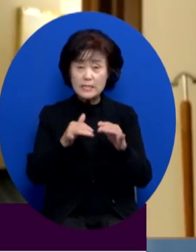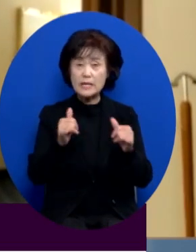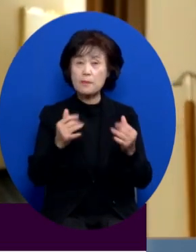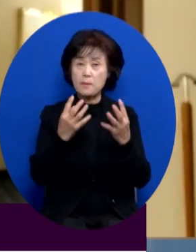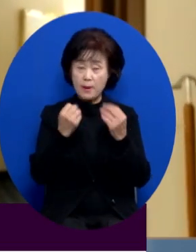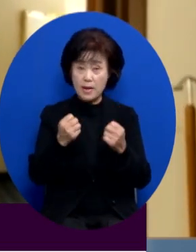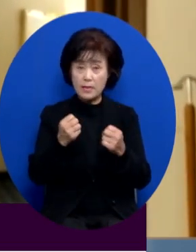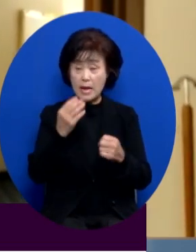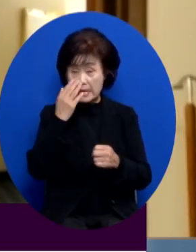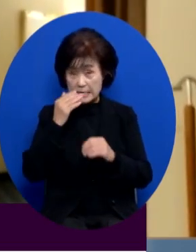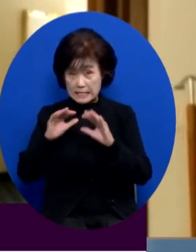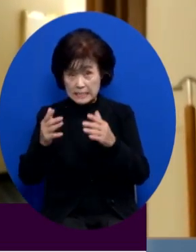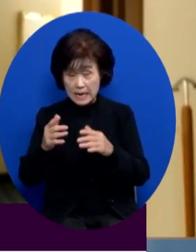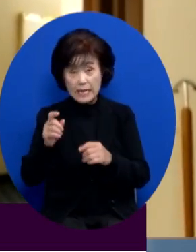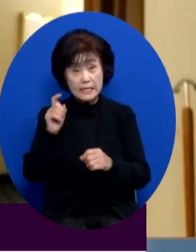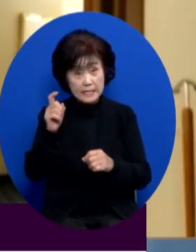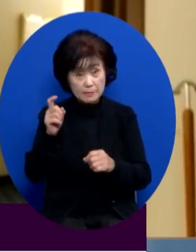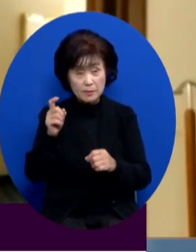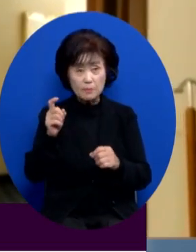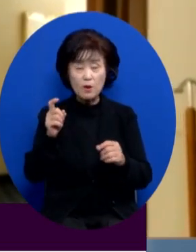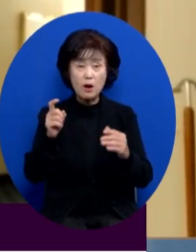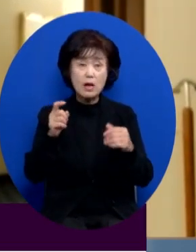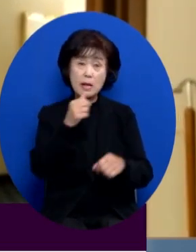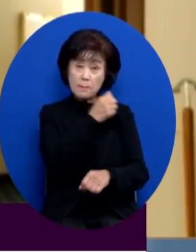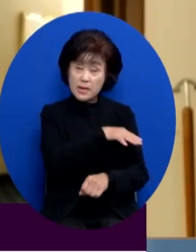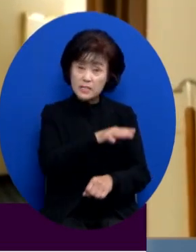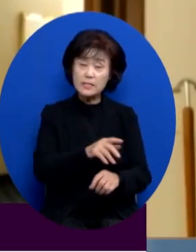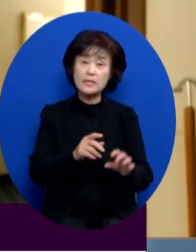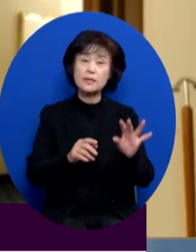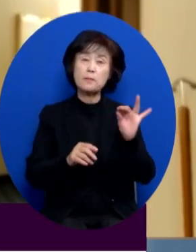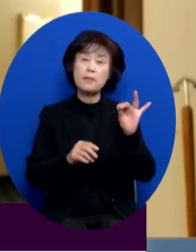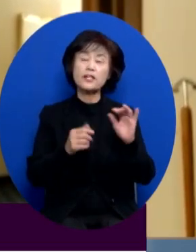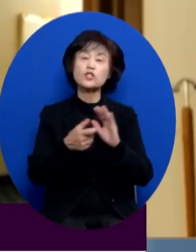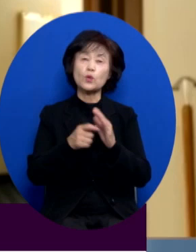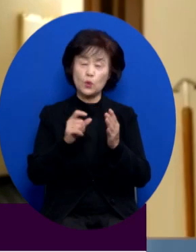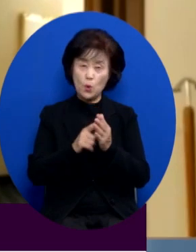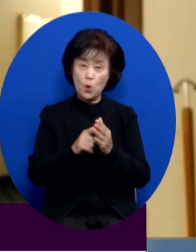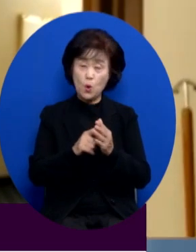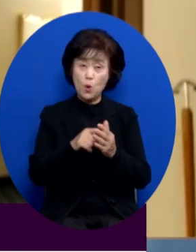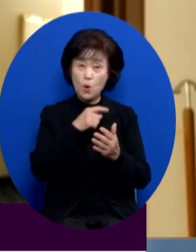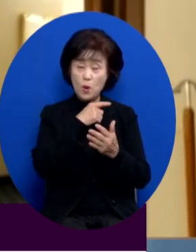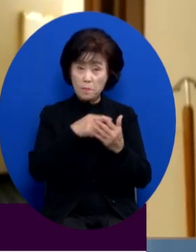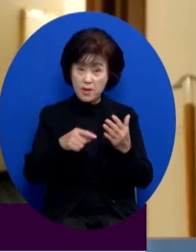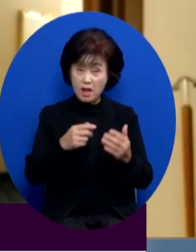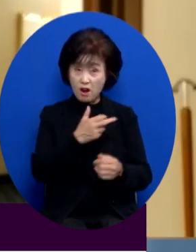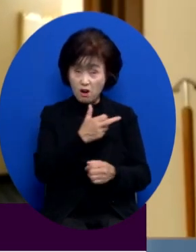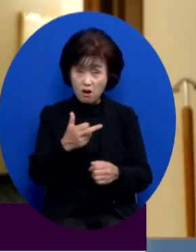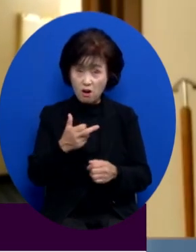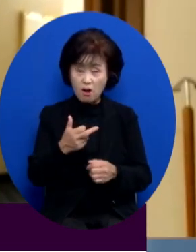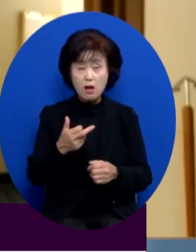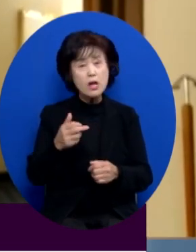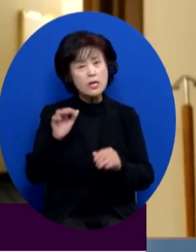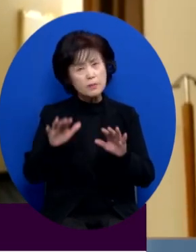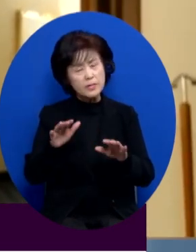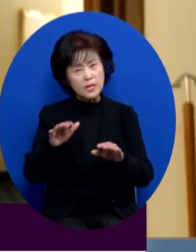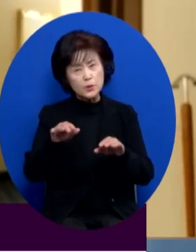뭐 이스라엘이 10이면 저쪽은 100 정도였었는데, 이번에는 뭐 이제 좀 대등하게